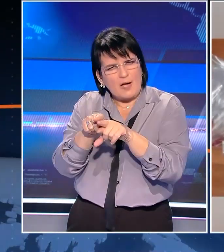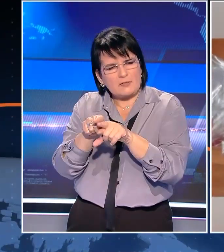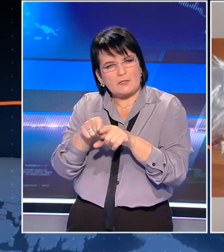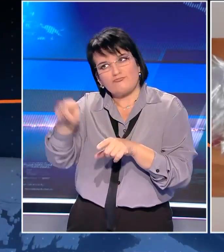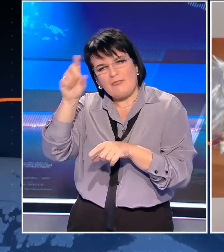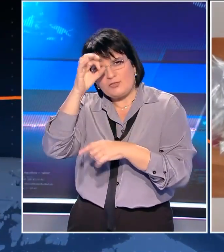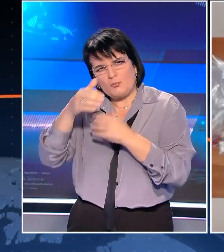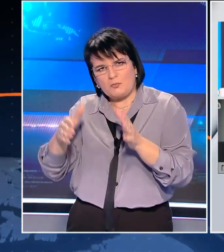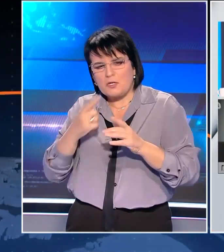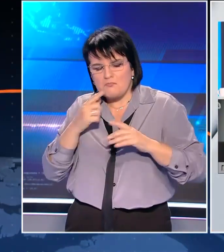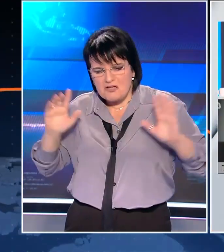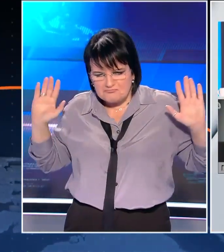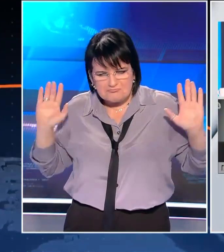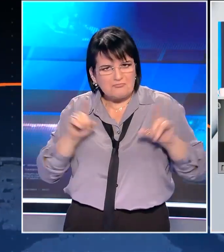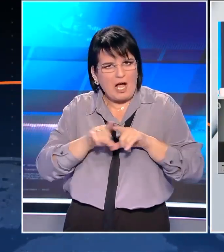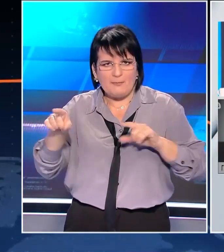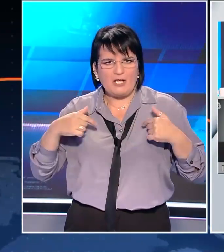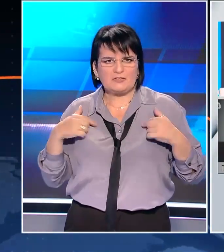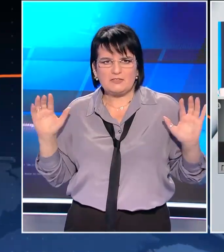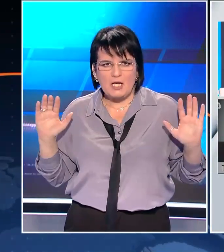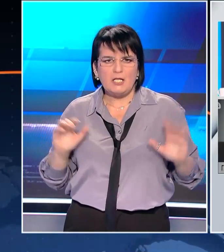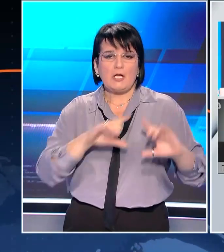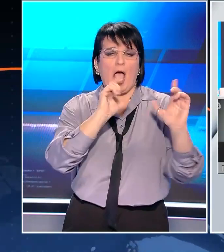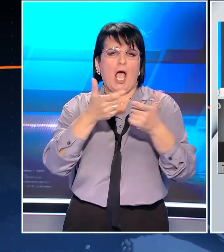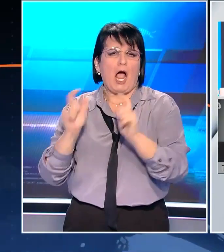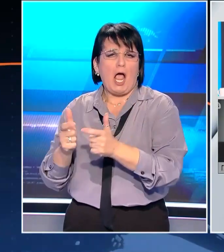καμία σχέση με τα επεισόδια. Βέβαια θα έχουμε εντάλματα σύλληψης,